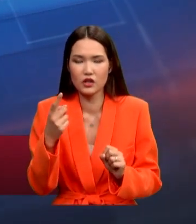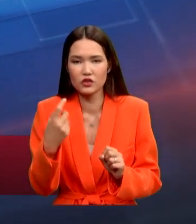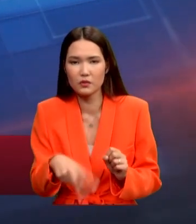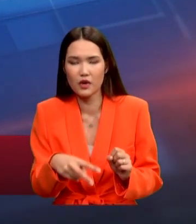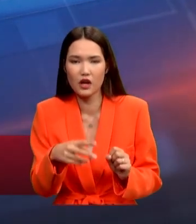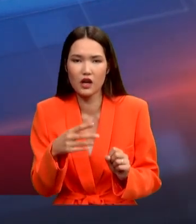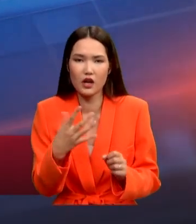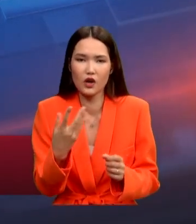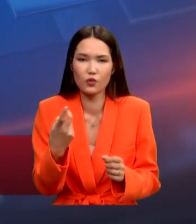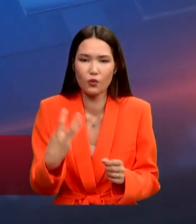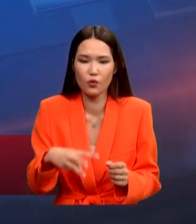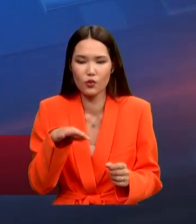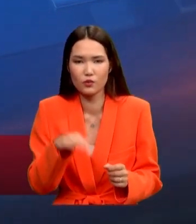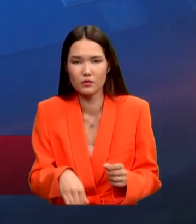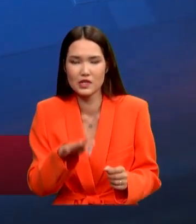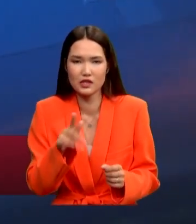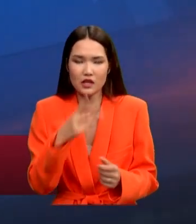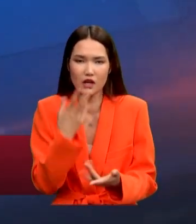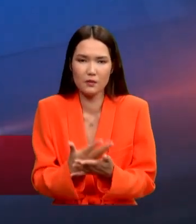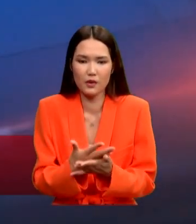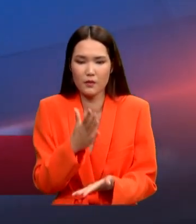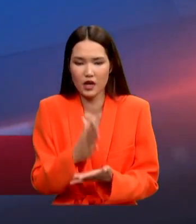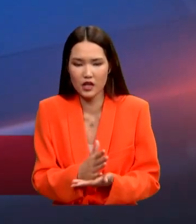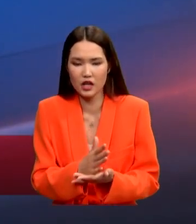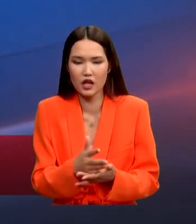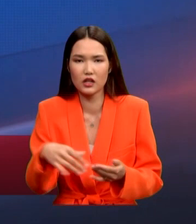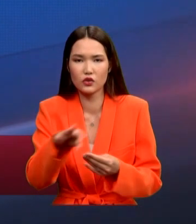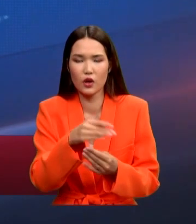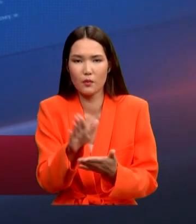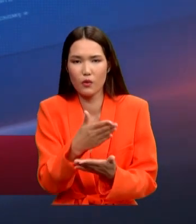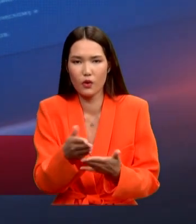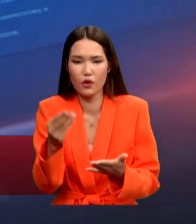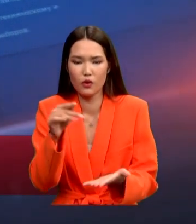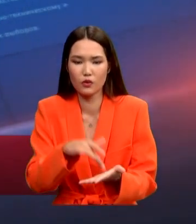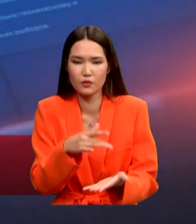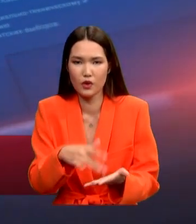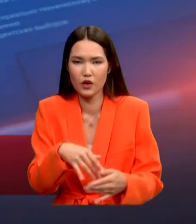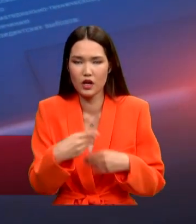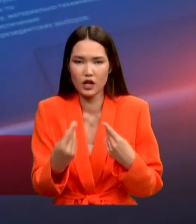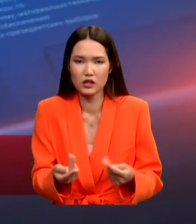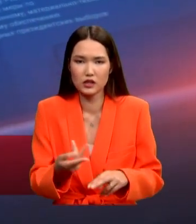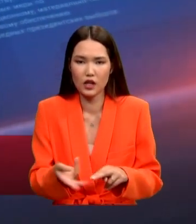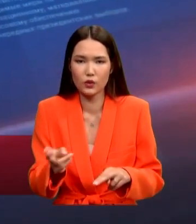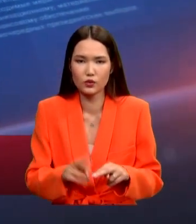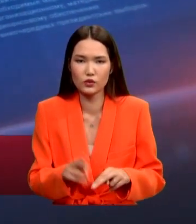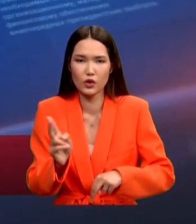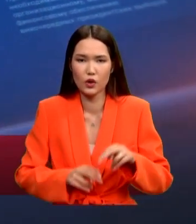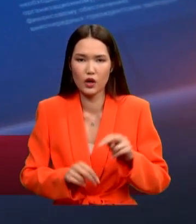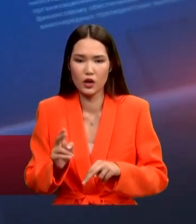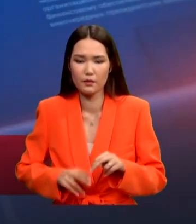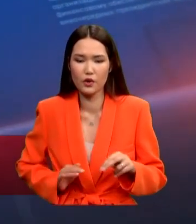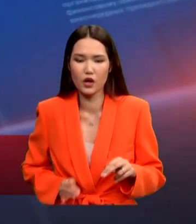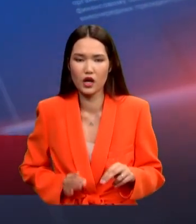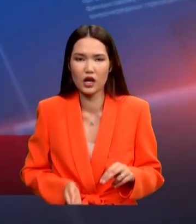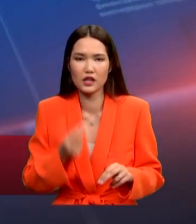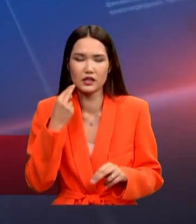120-130 мың теңге болады. Оның да әр нелері бар, качестволары бөлек бөлінеді. Пластигі бар, алюминий бар, жаңағы құрылыс компанияның